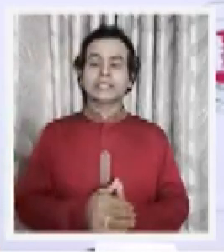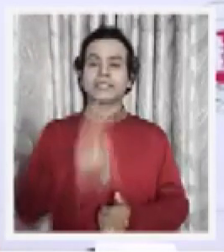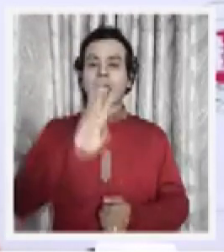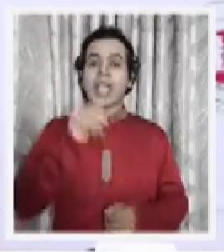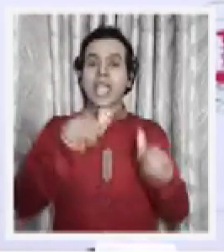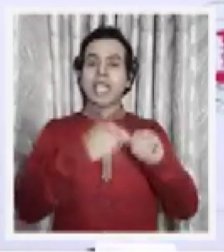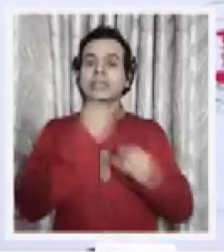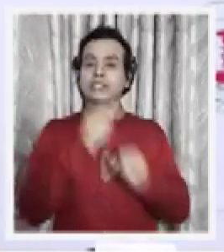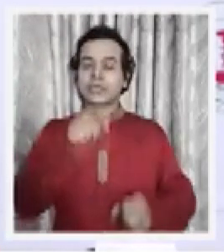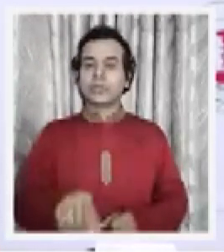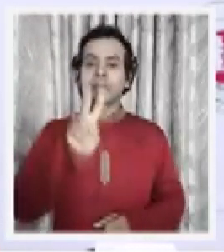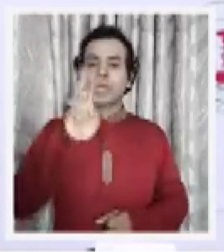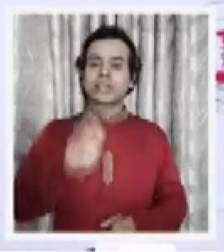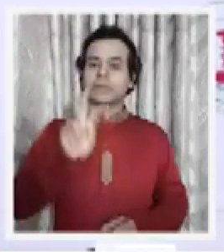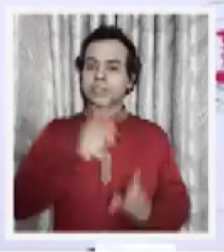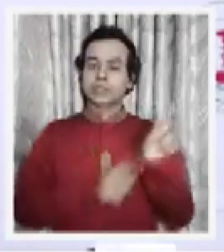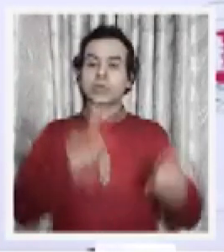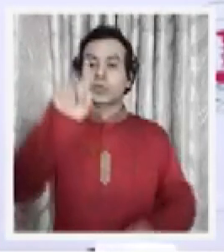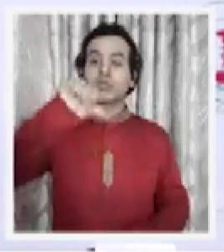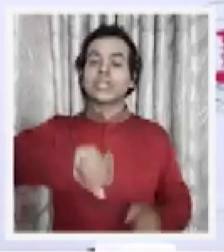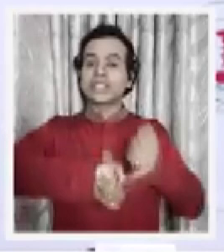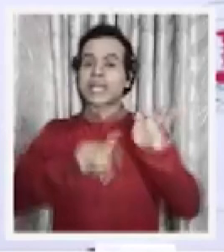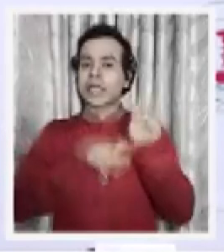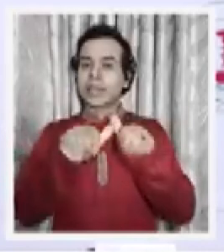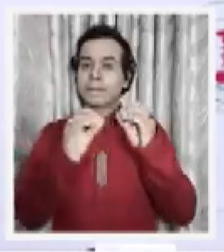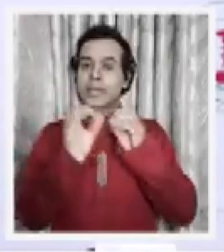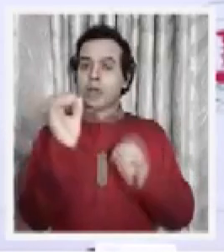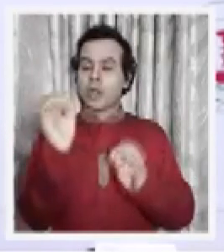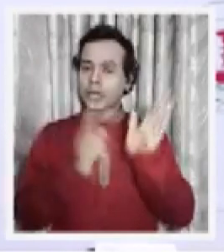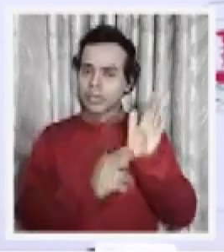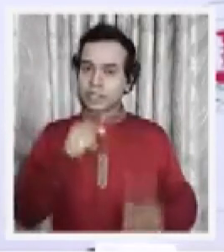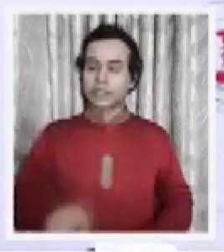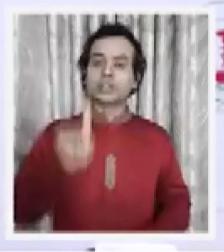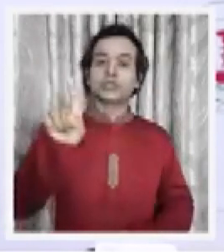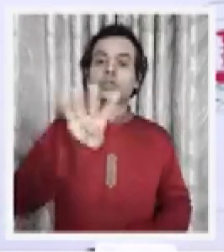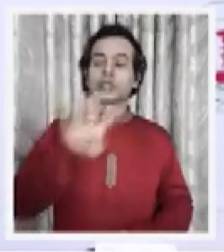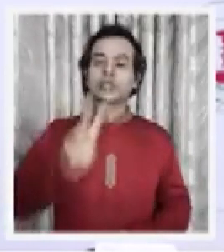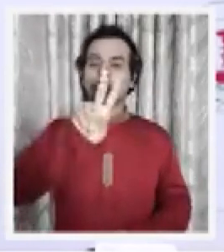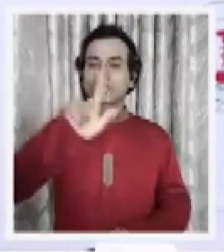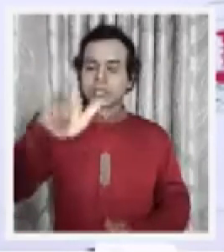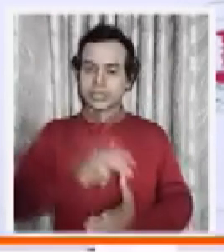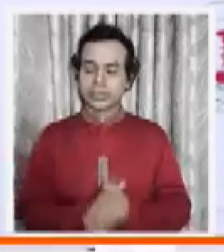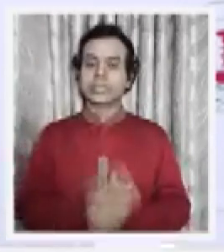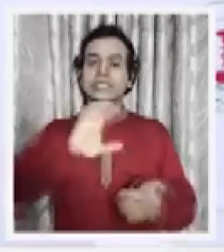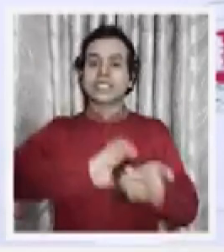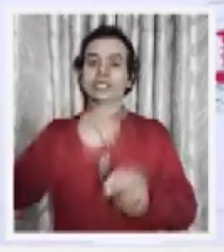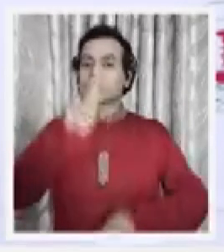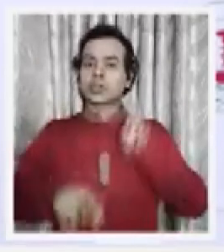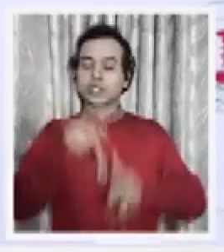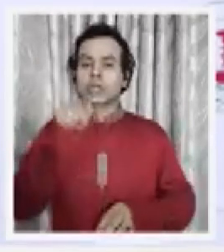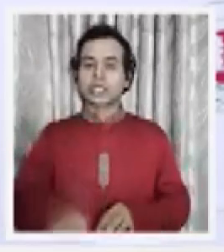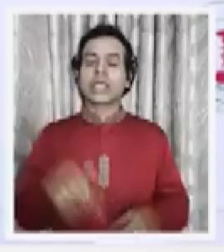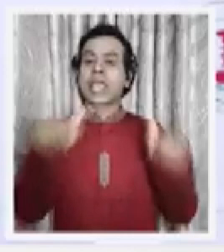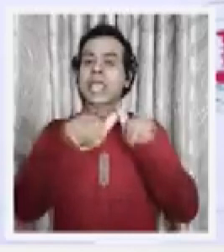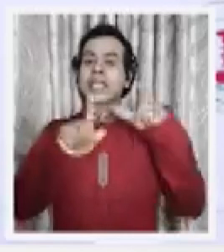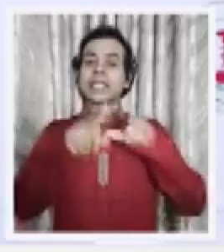আজ 3 আগস্ট 2020, 19 শ্রাবণ 1427। স্বাস্থ্য অধিদপ্তর থেকে আমি অধ্যাপক ডাক্তার নাসিমা সুলতানা প্রতিদিনের মতো